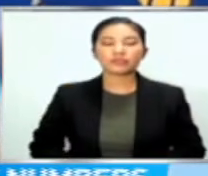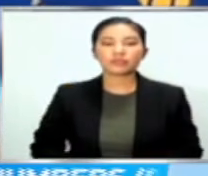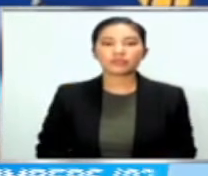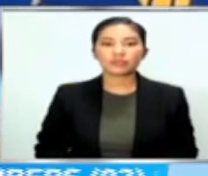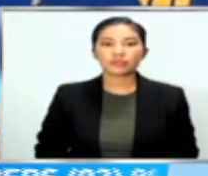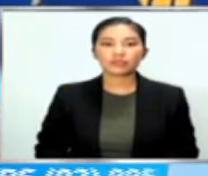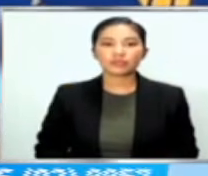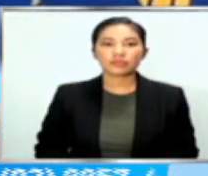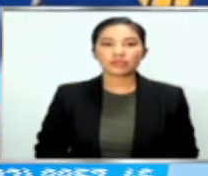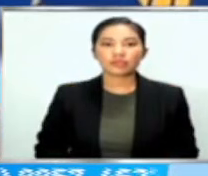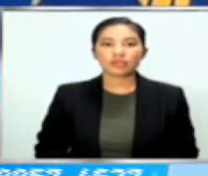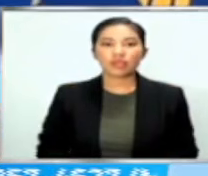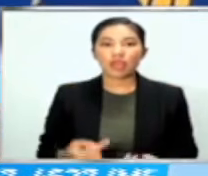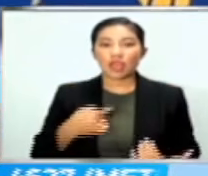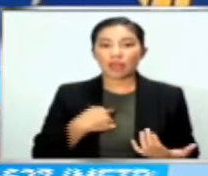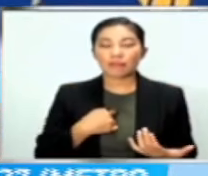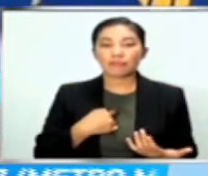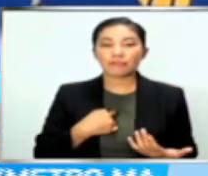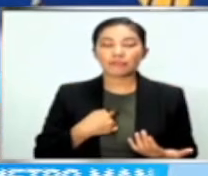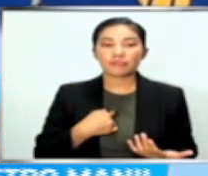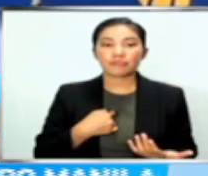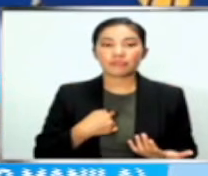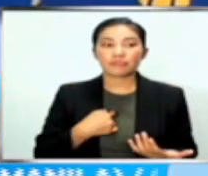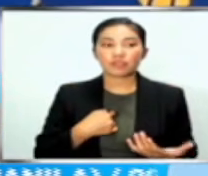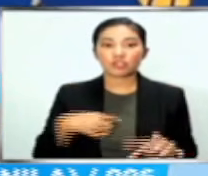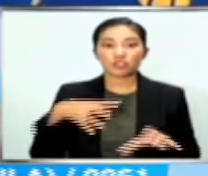Vice President ako.